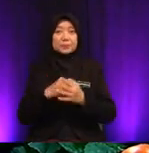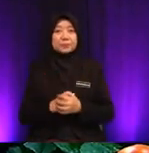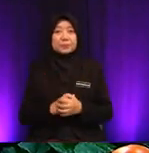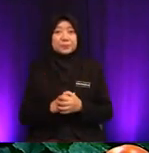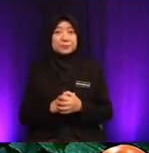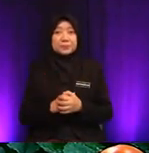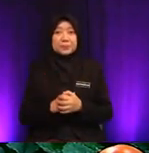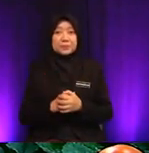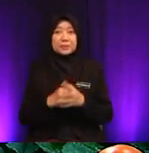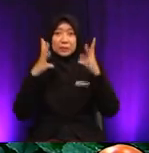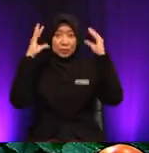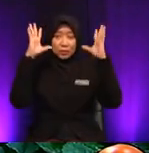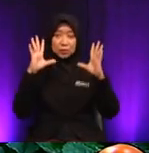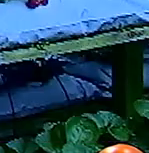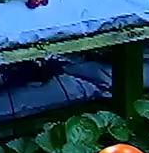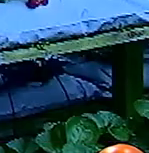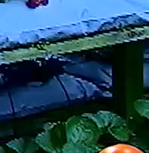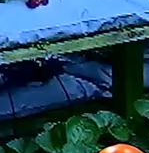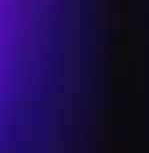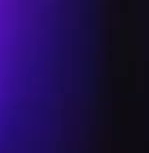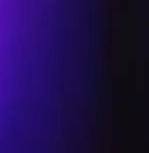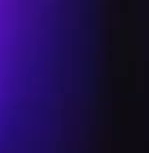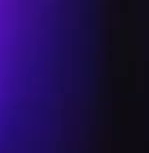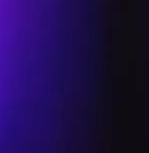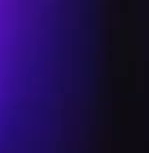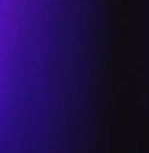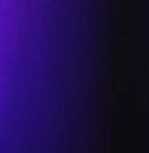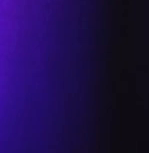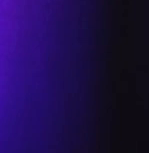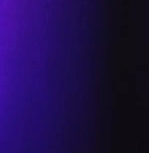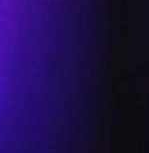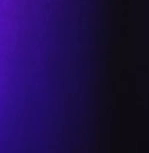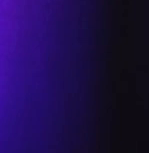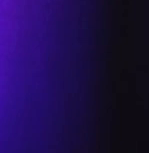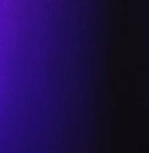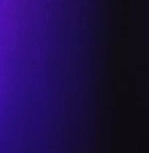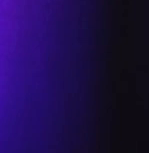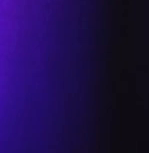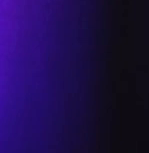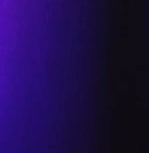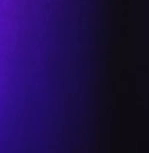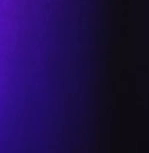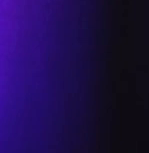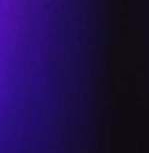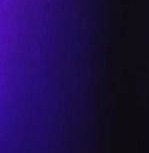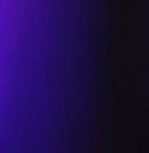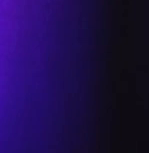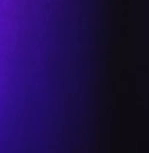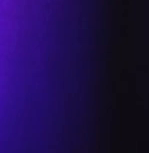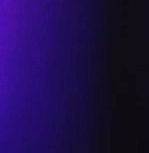dahulu juru bahasa isyarat kita yaitu Apa kabar Alhamdulillah